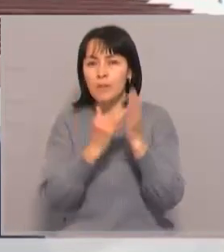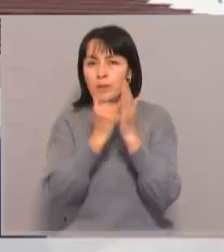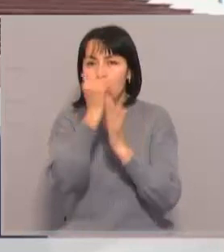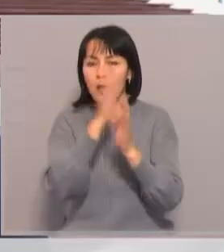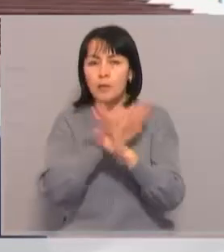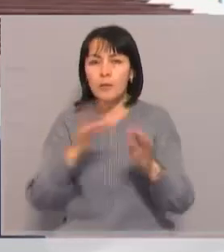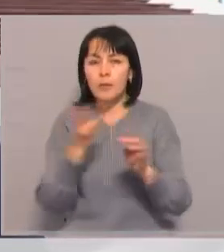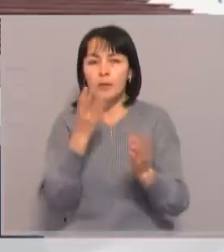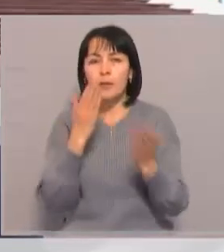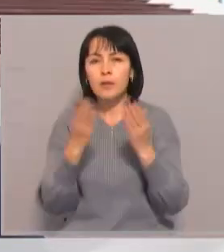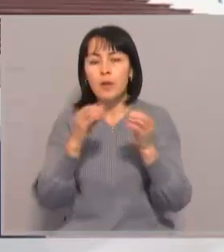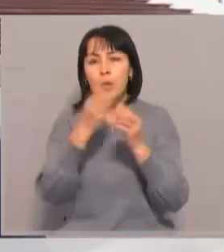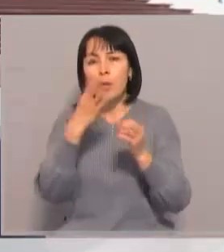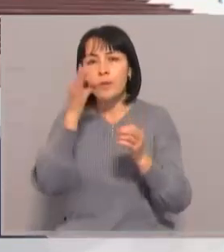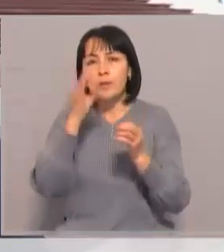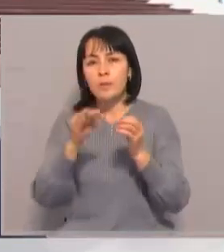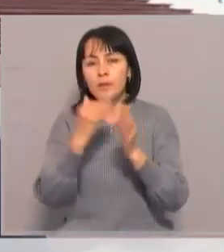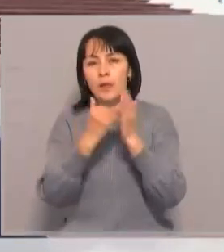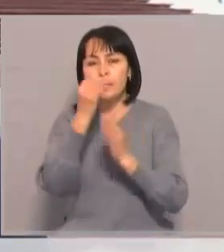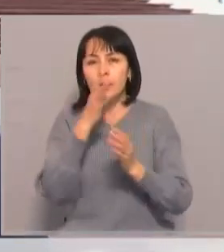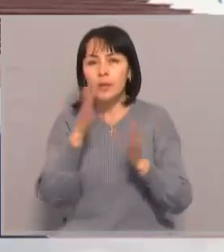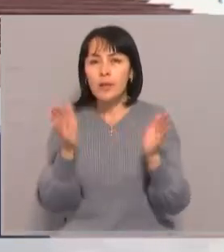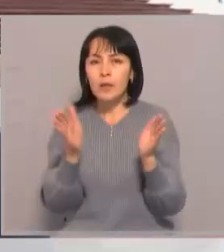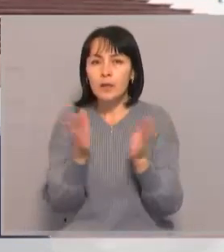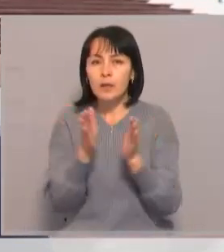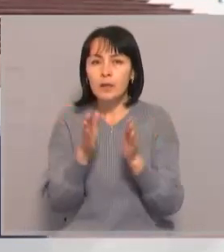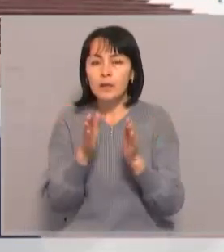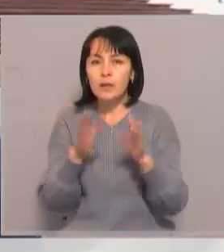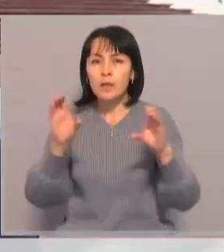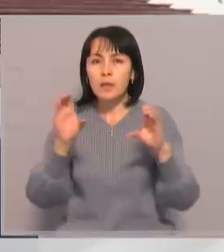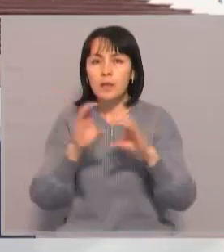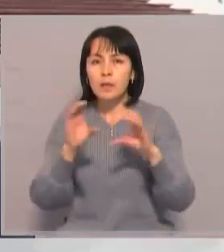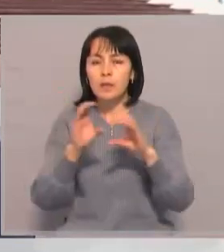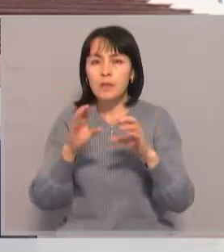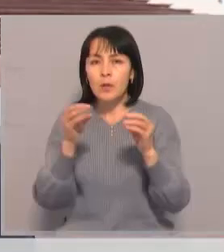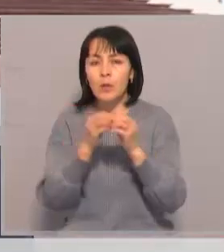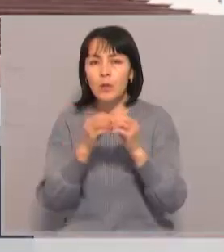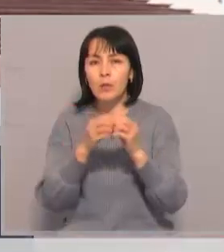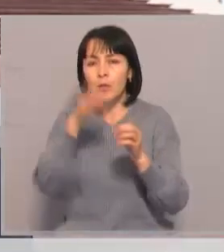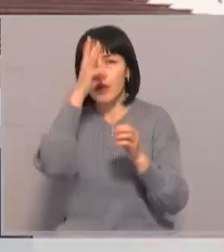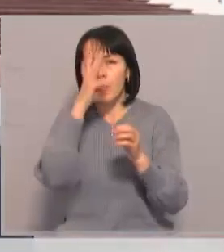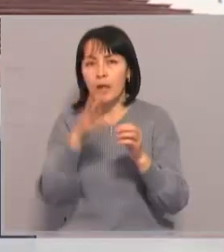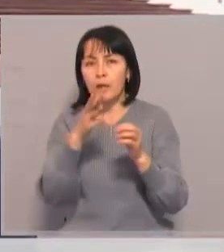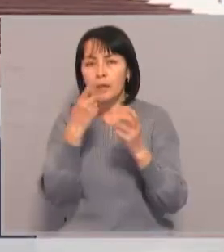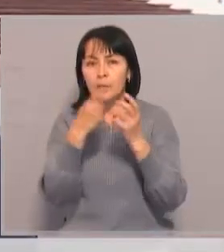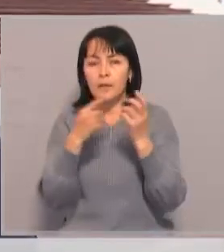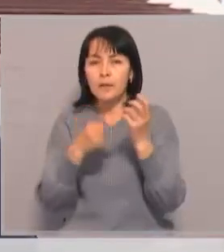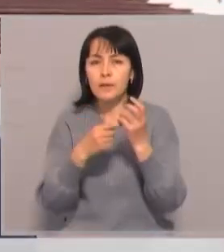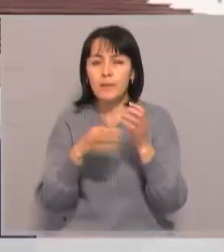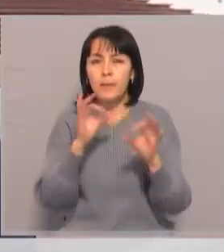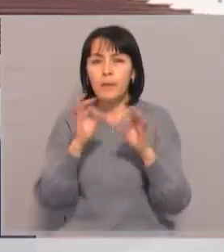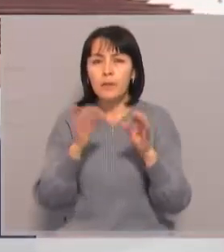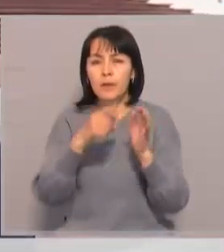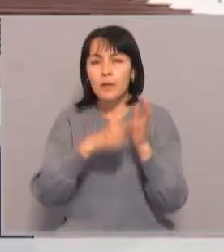керек. 15%-дан асқан жағдайда кіші субъектілерге 10 айлық есептік көрсеткіш,